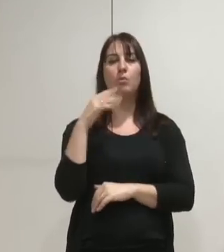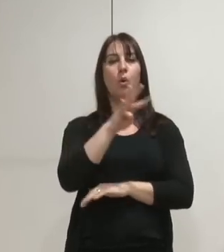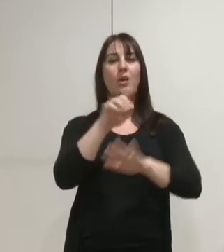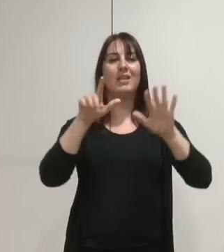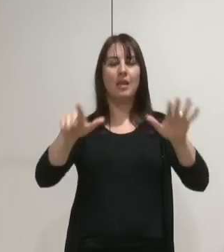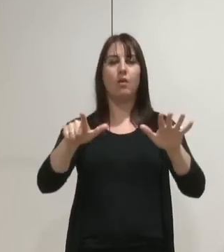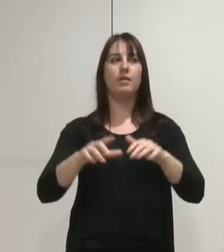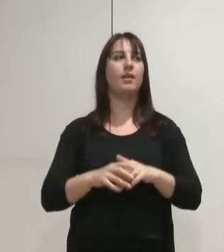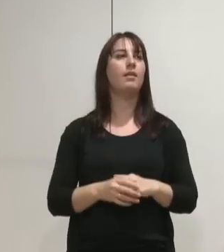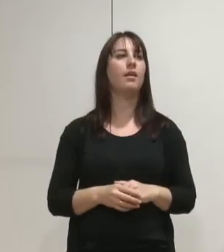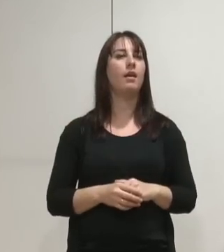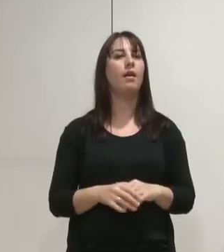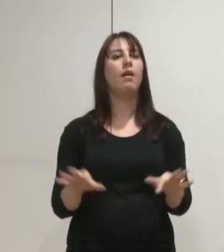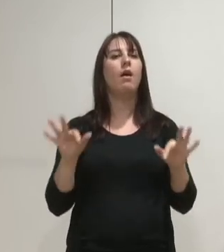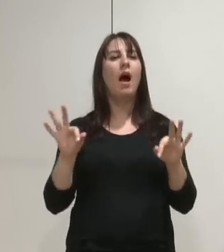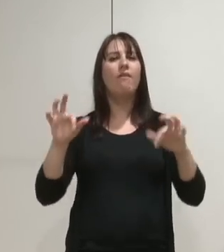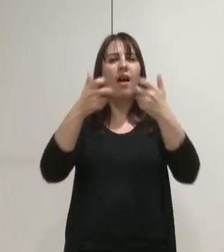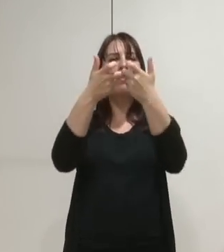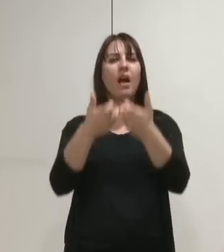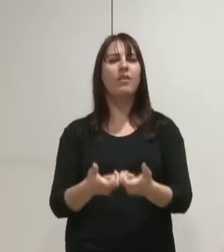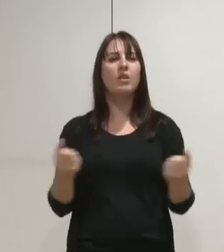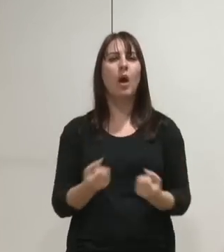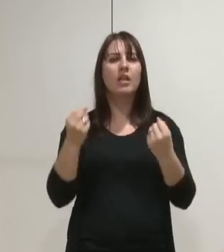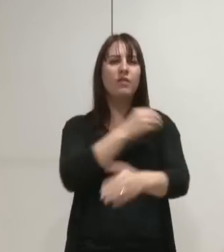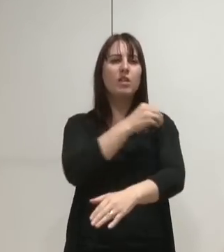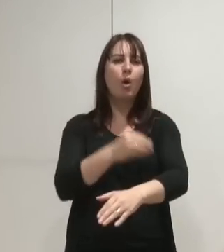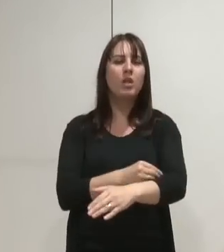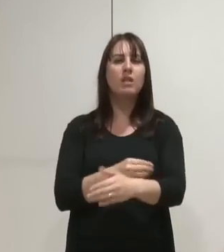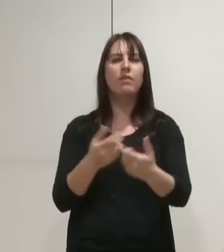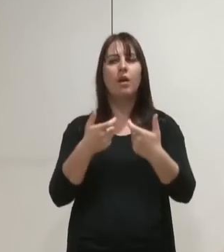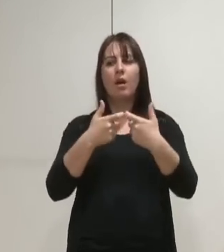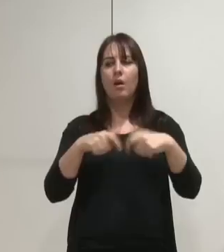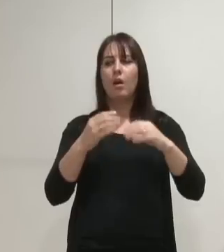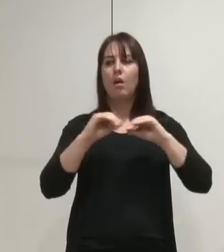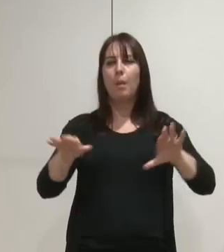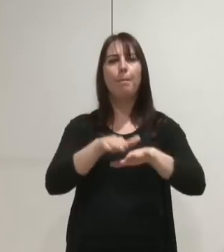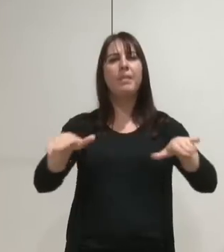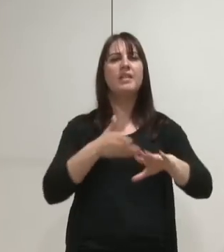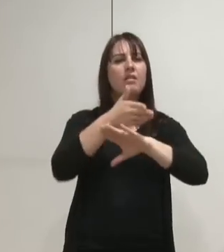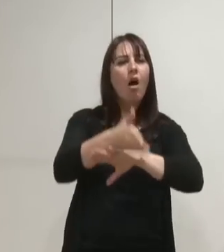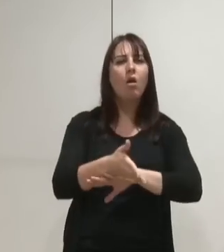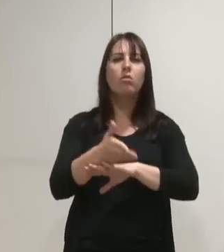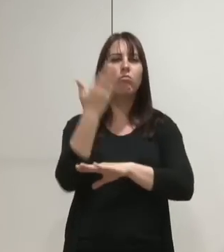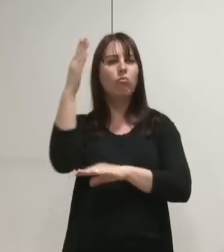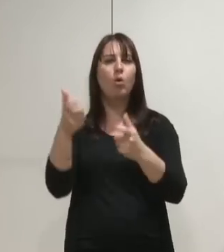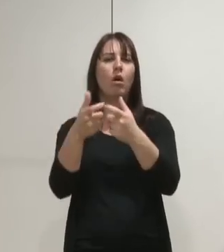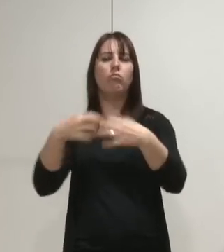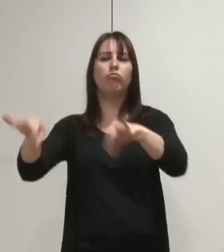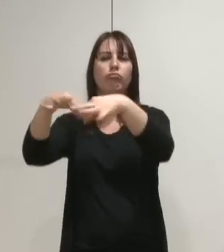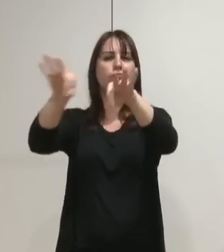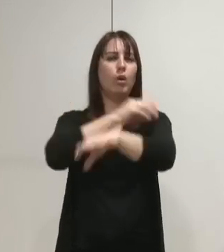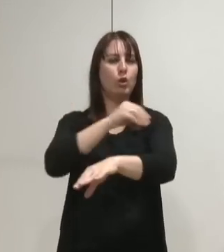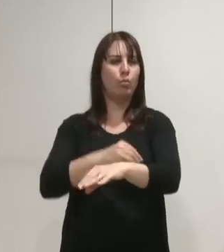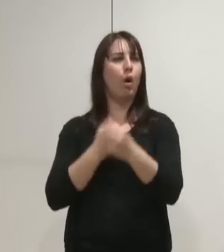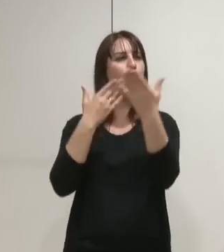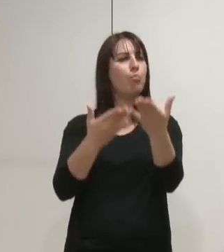47 il s'agit des tarifications d'activités sportives des entrées dans les piscines et installations sportives je la mets